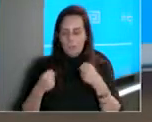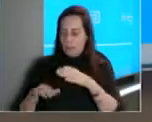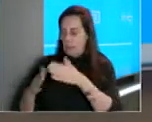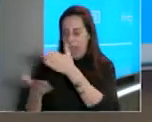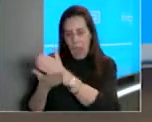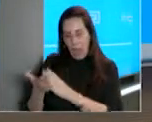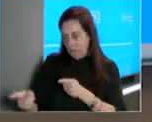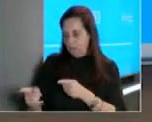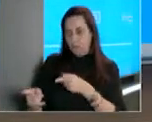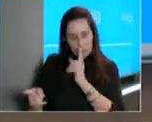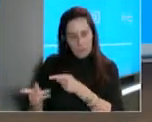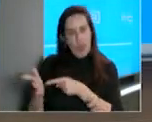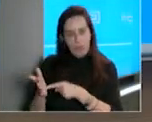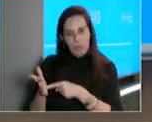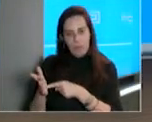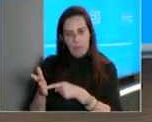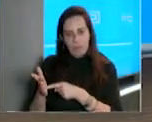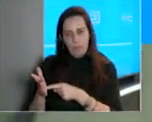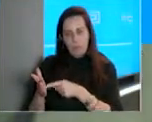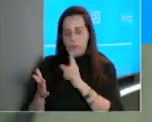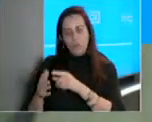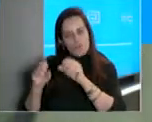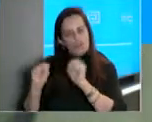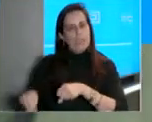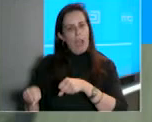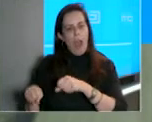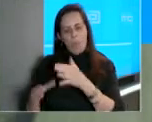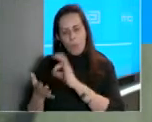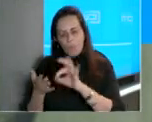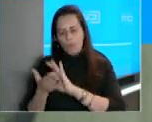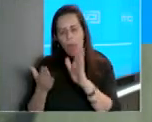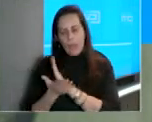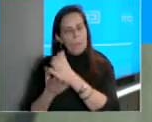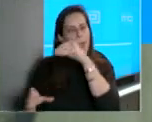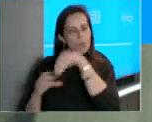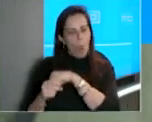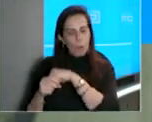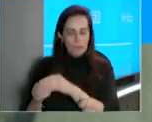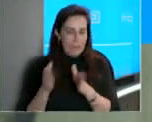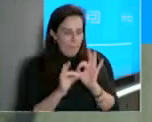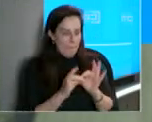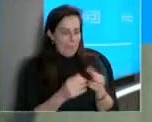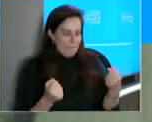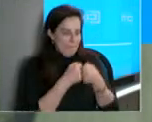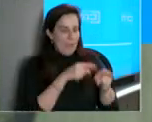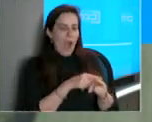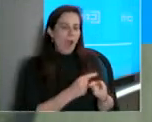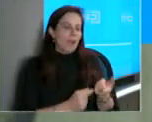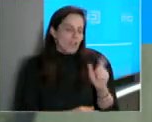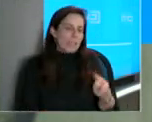שמבקש וראוי שיהיה לו סוג של אוטונומיה מערכתית להחליט על מה כותבים, לבין הצד